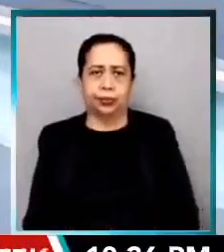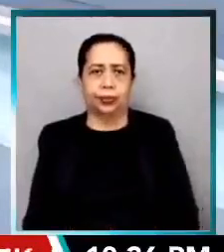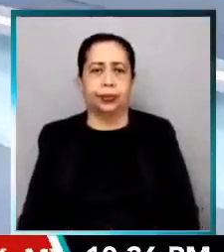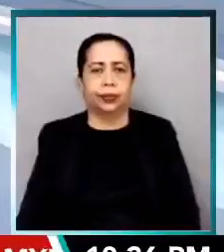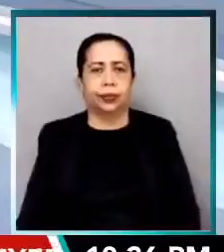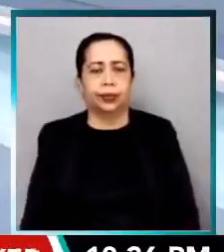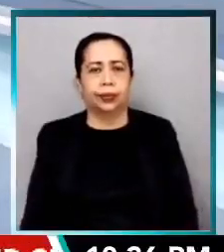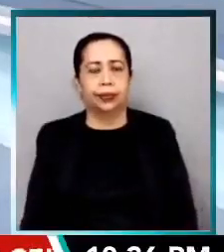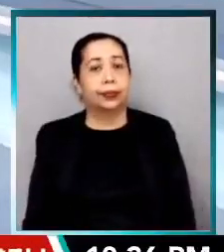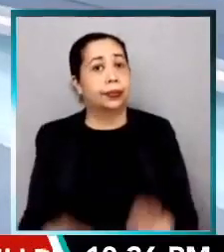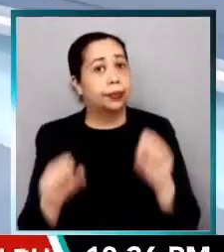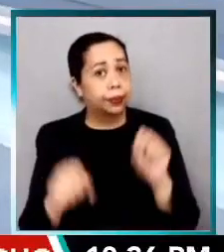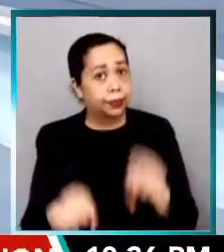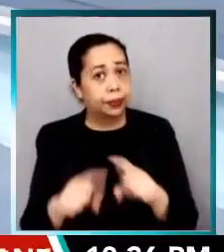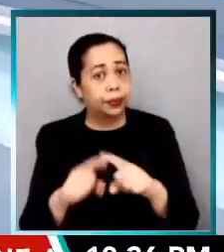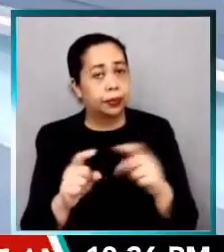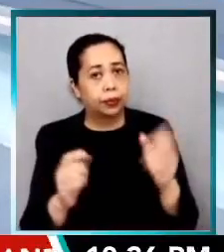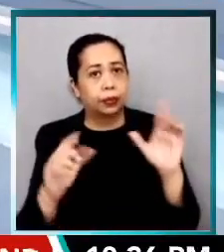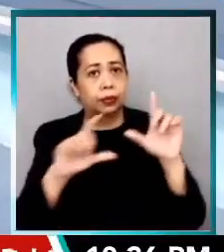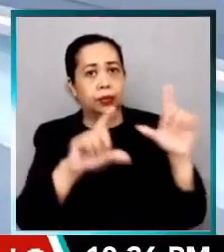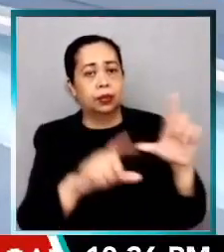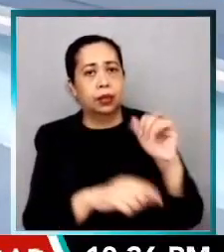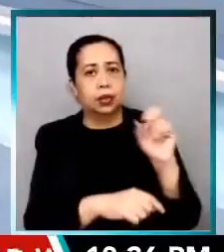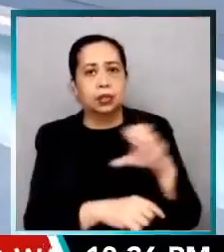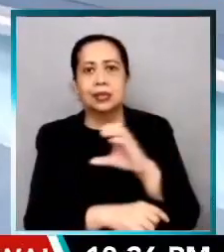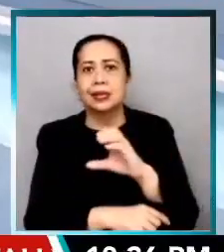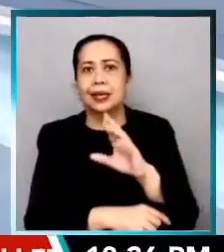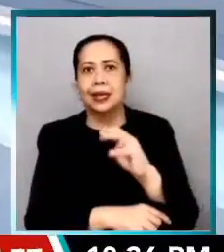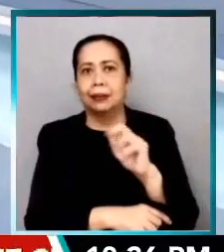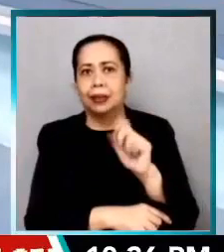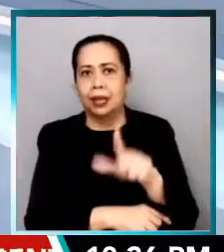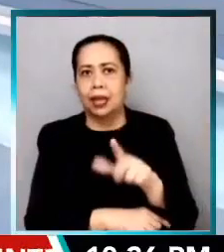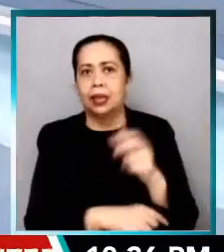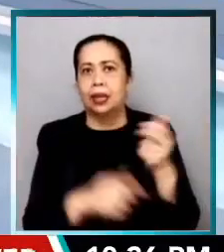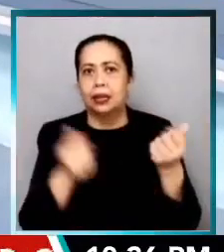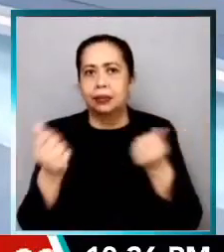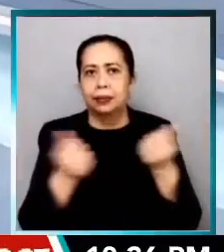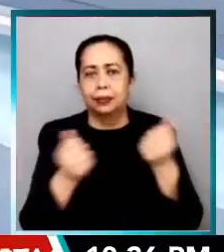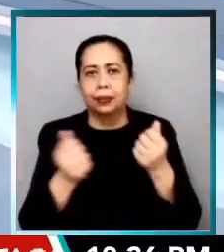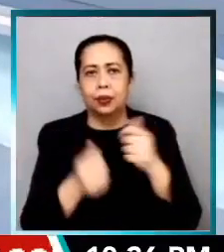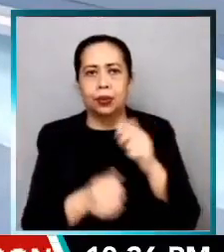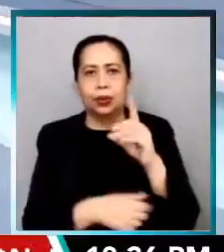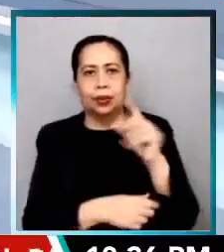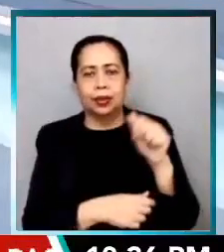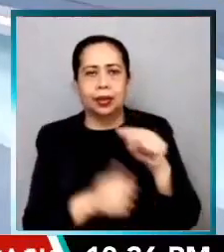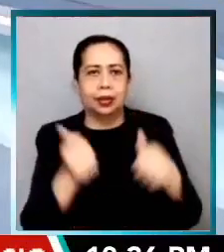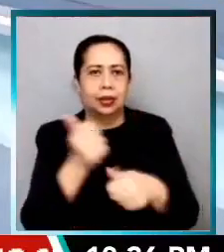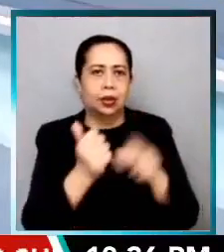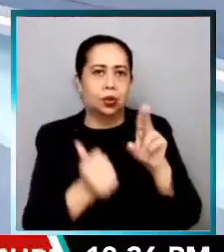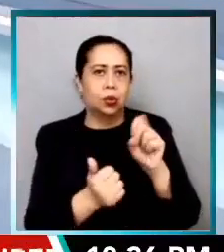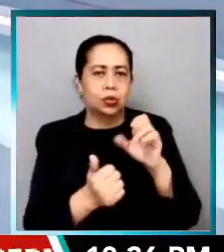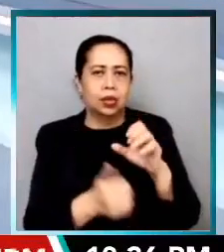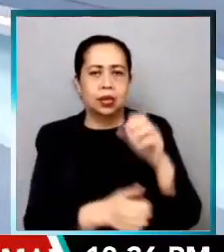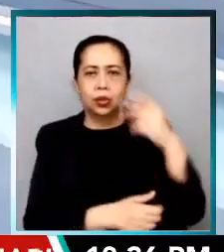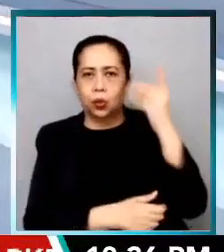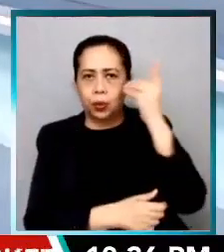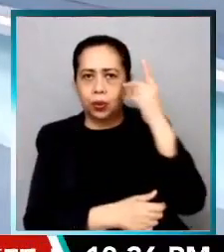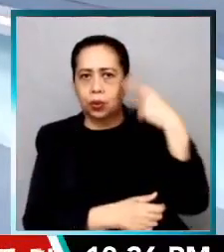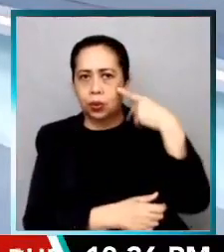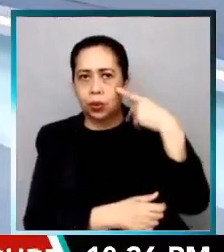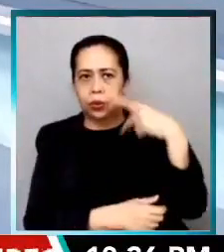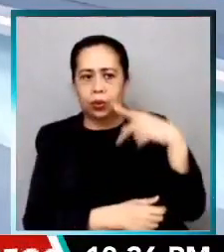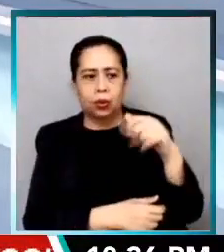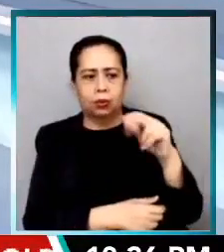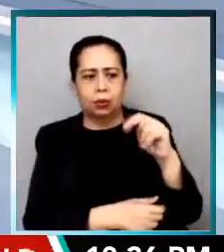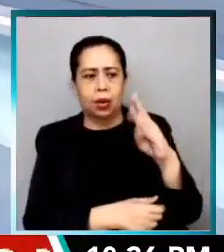posible raw na maharap sa kasong kriminal at administratibo si Agriculture Undersecretary Domingo Panganiban dahil sa pagpayag niyang